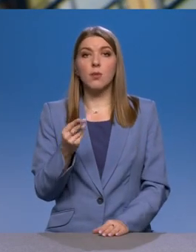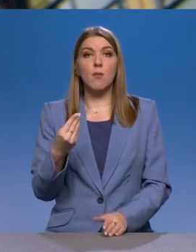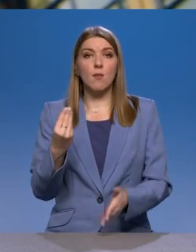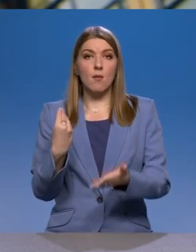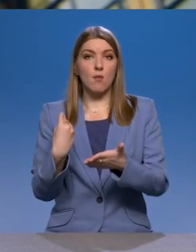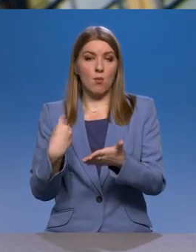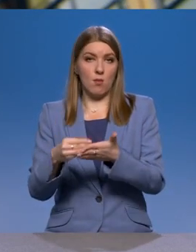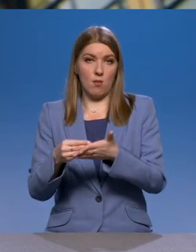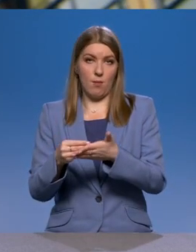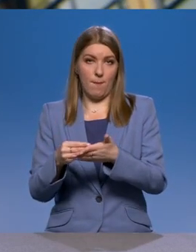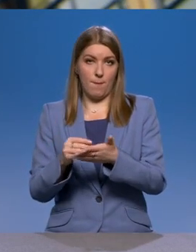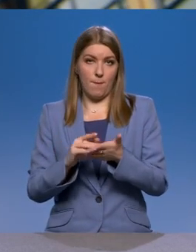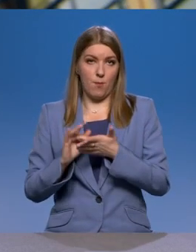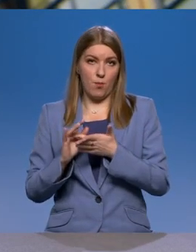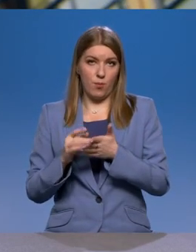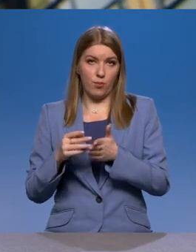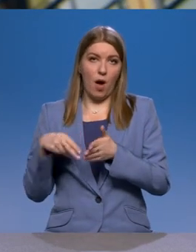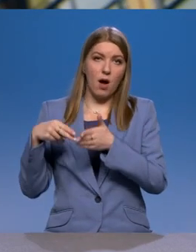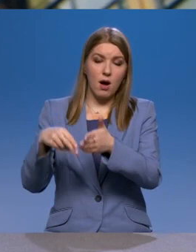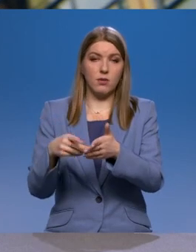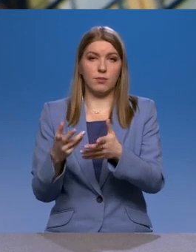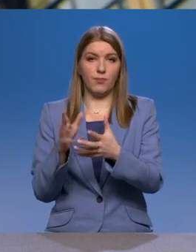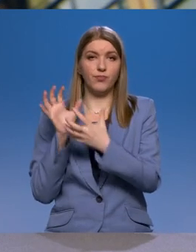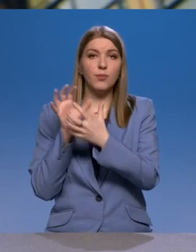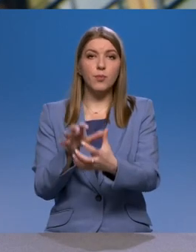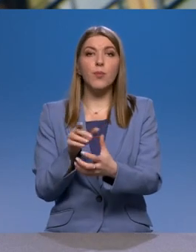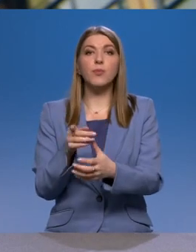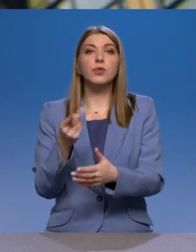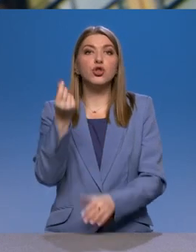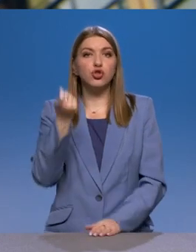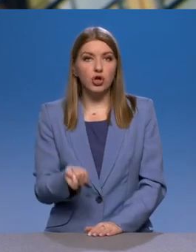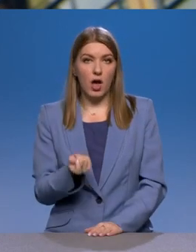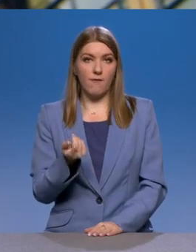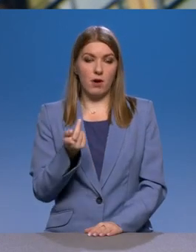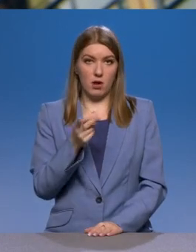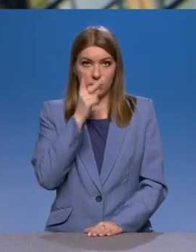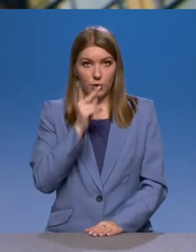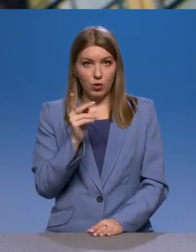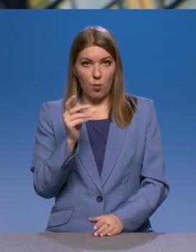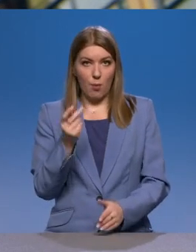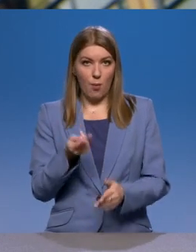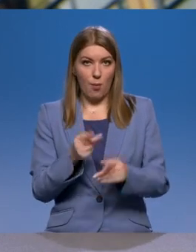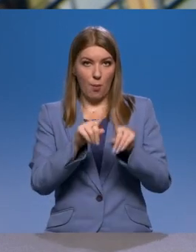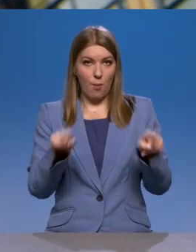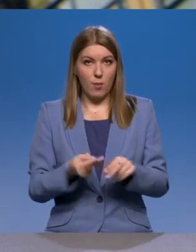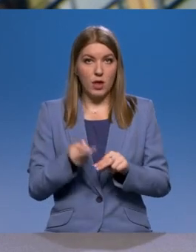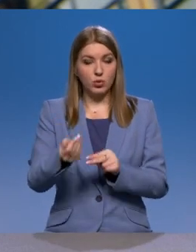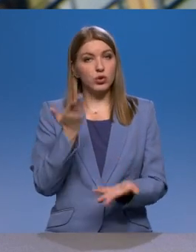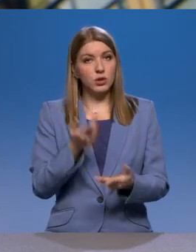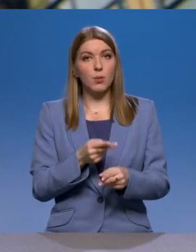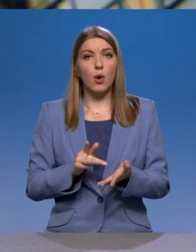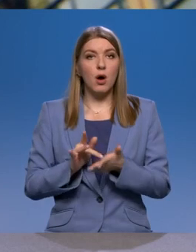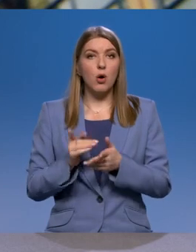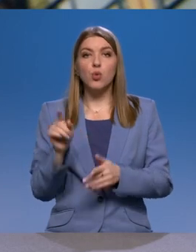смотрю, там возмещают, я смотрю иногда вот такие платежки, там возмещают и проезды. Там. Если они отказываются, куда-то не ездят, им это в